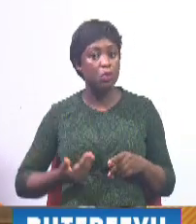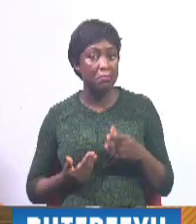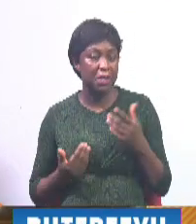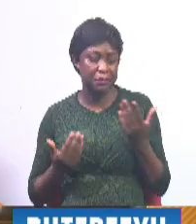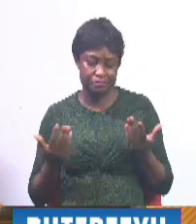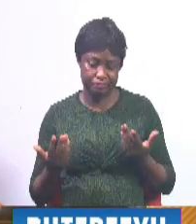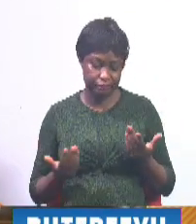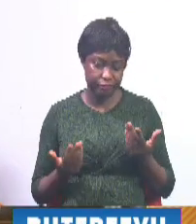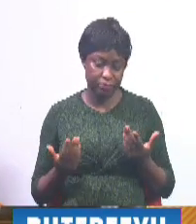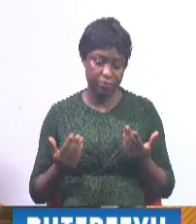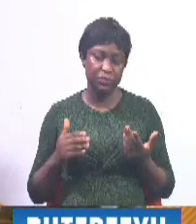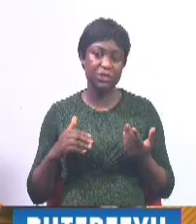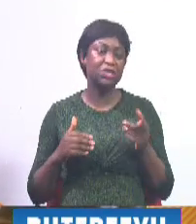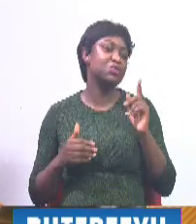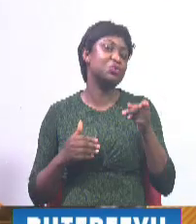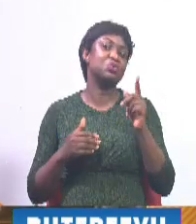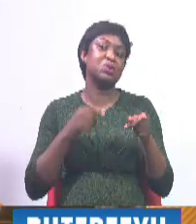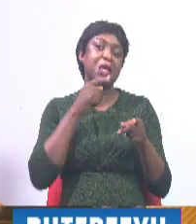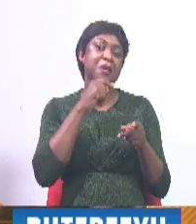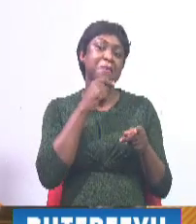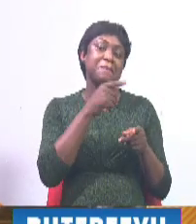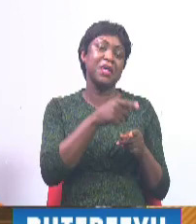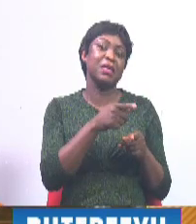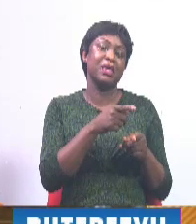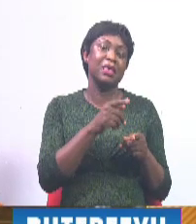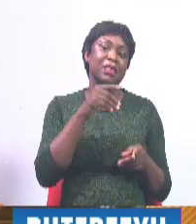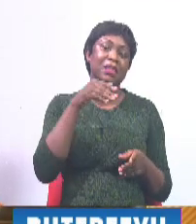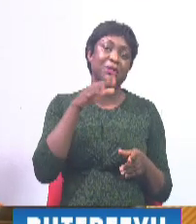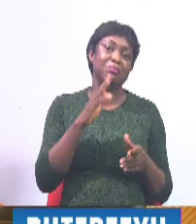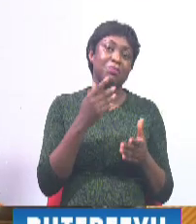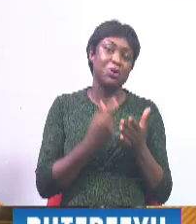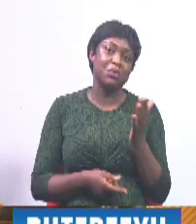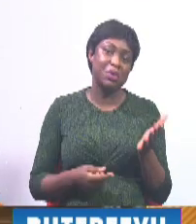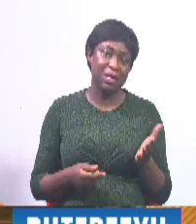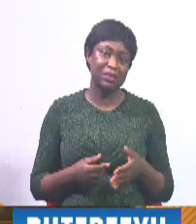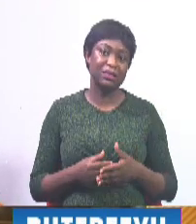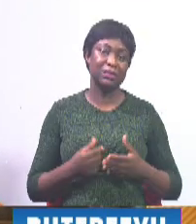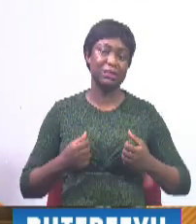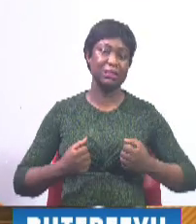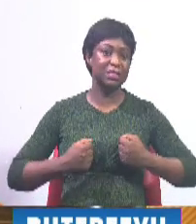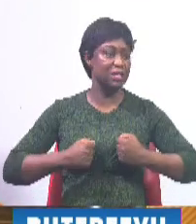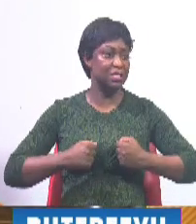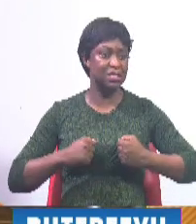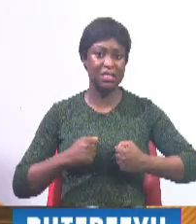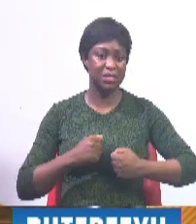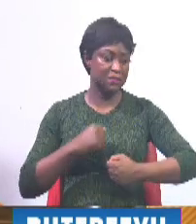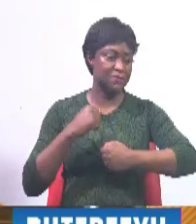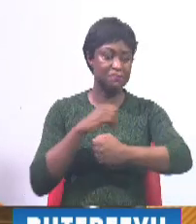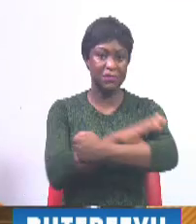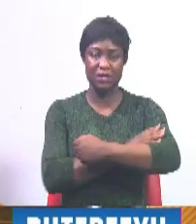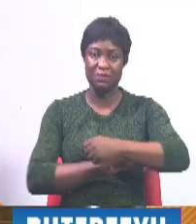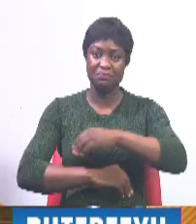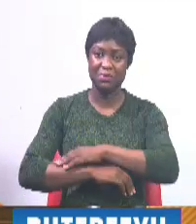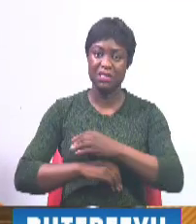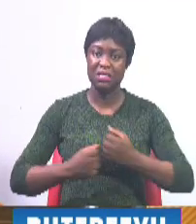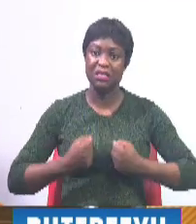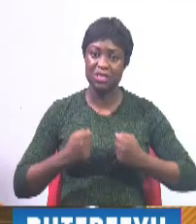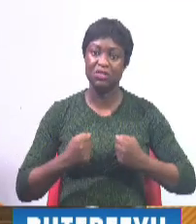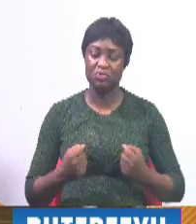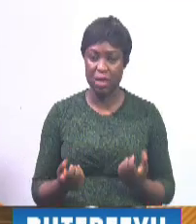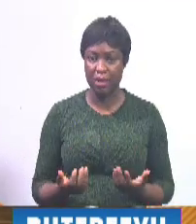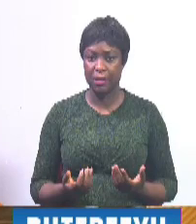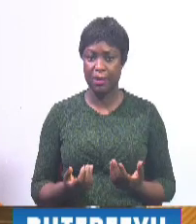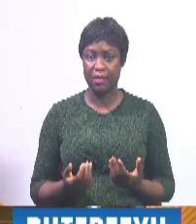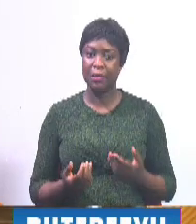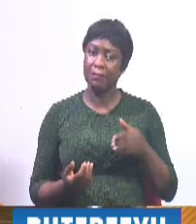mmwe mu butonde bwammwe abaami ekyokulwanyisa kyammwe ye fiziiki yammwe amaanyi gano ge mulina buli kimu kiggwera mu ki mu